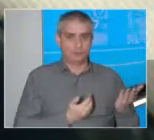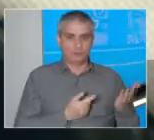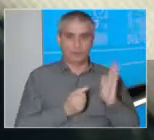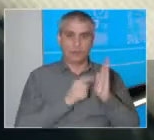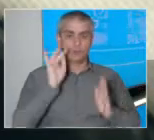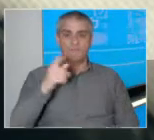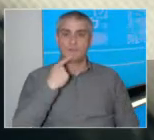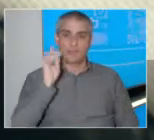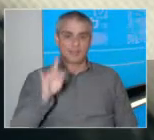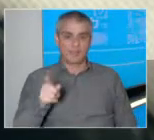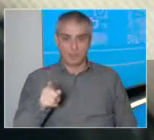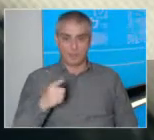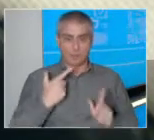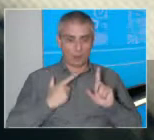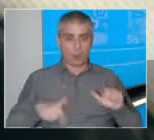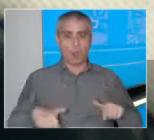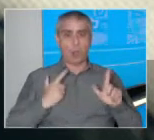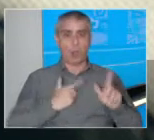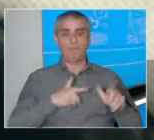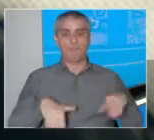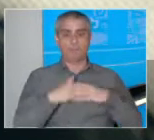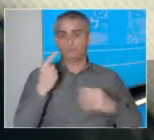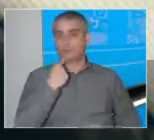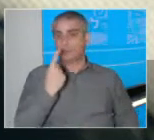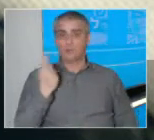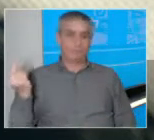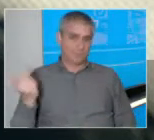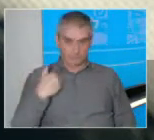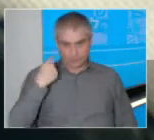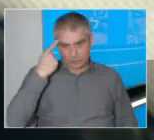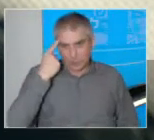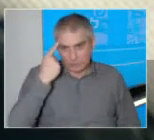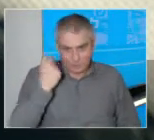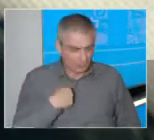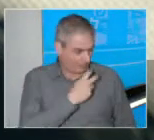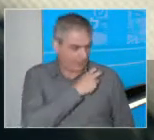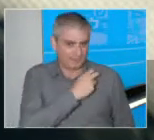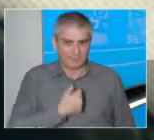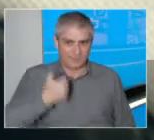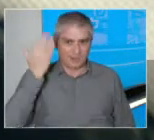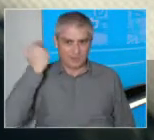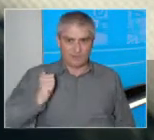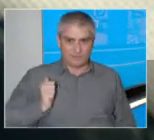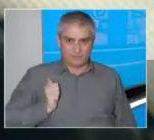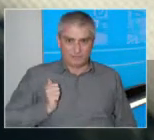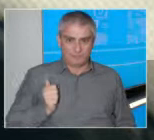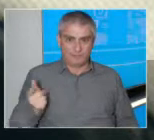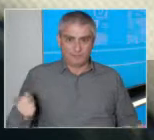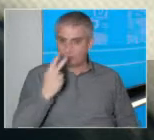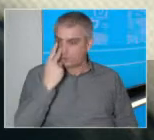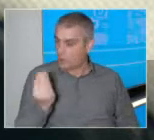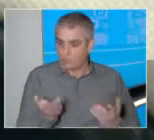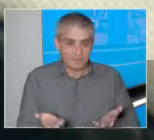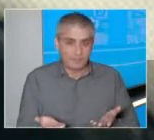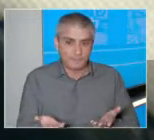טובים אותו דיבה, לוחמים לשלום, כי התברר שהוא... אני גם יודע את זה כקצין בכיר לשעבר בצבא, שאתה רואה